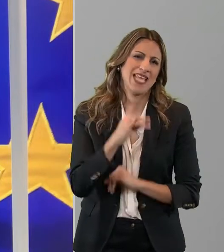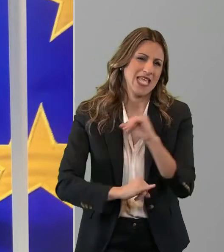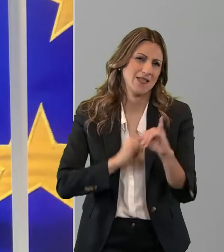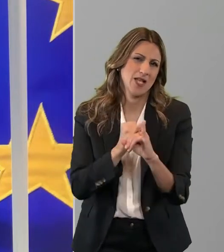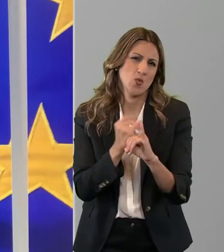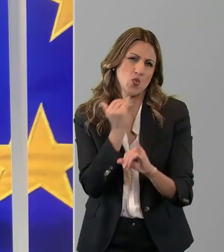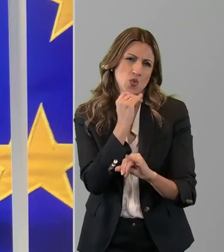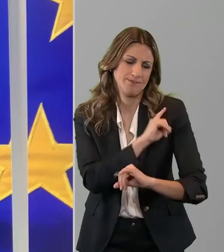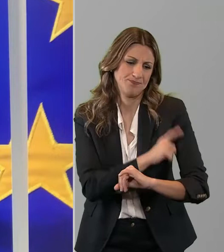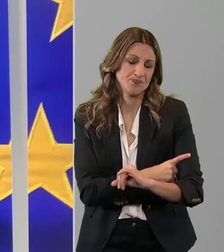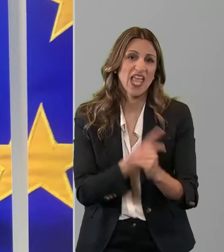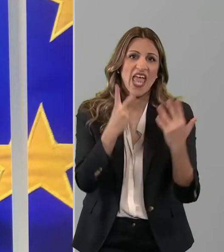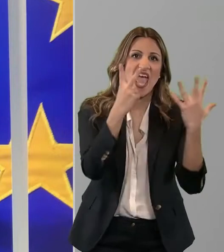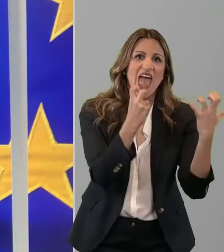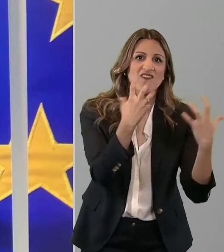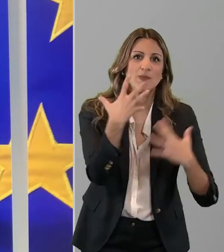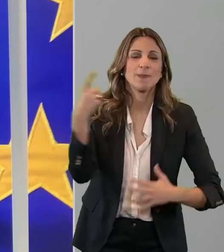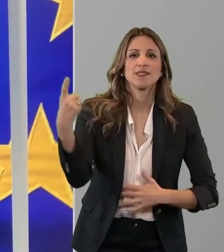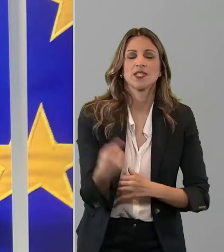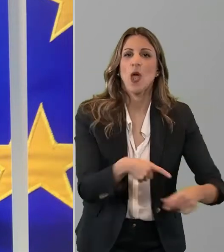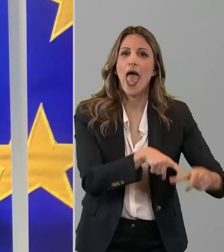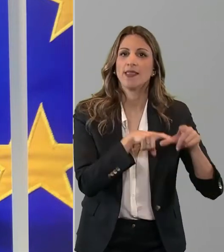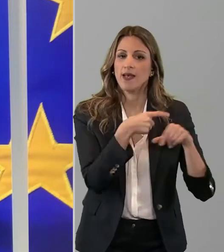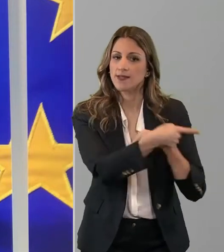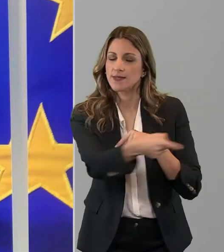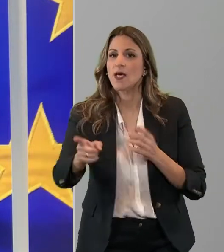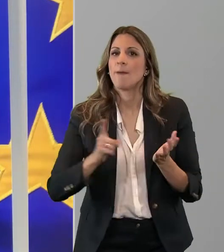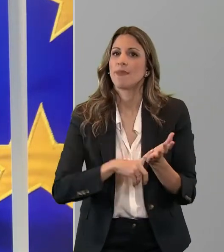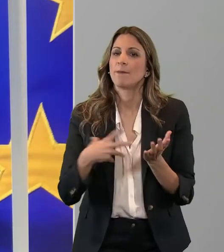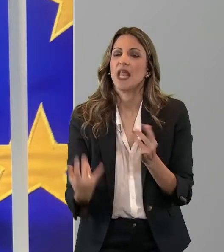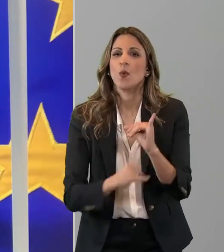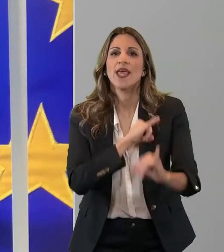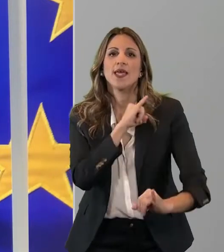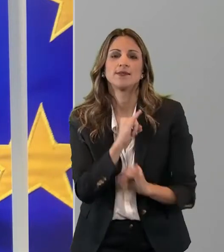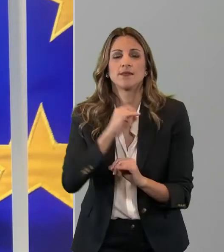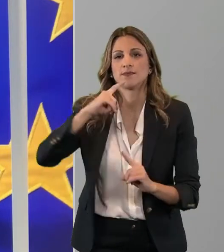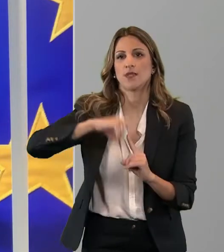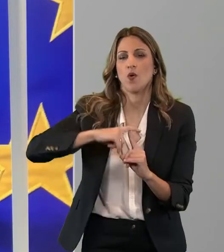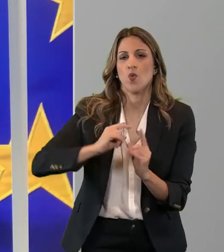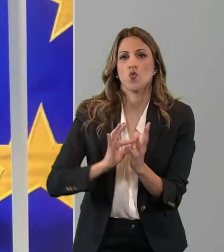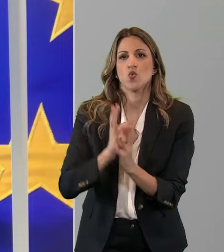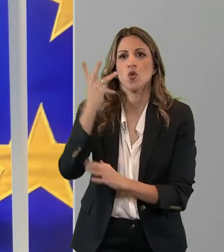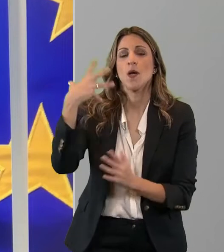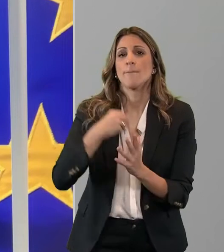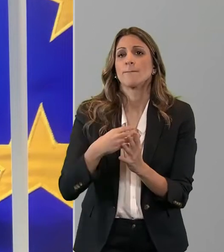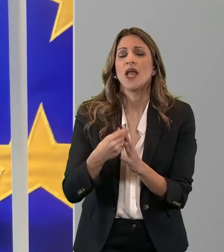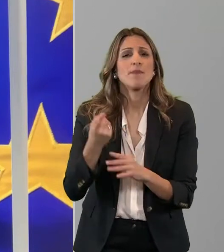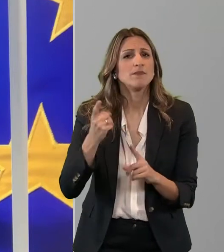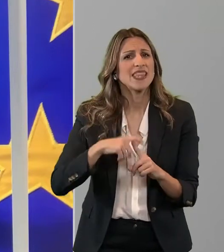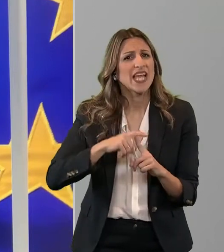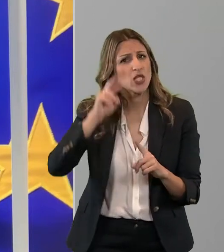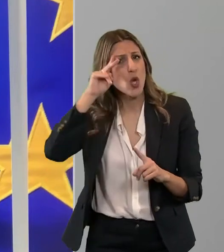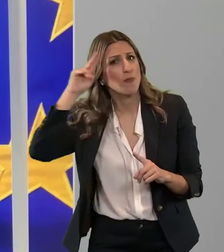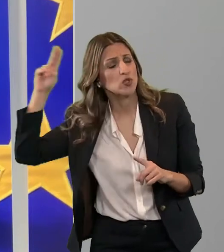το 75% των εταιριών θα πρέπει να υιοθετήσουν ψηφιακές τεχνολογίες όπως τα μεγάλα δεδομένα, η τεχνητή